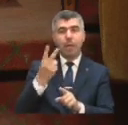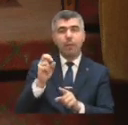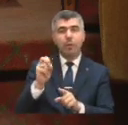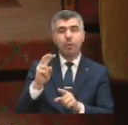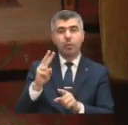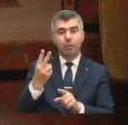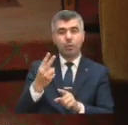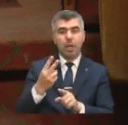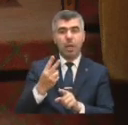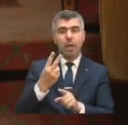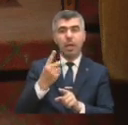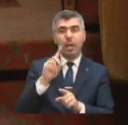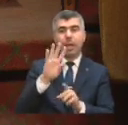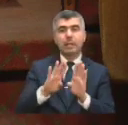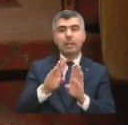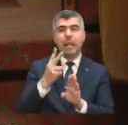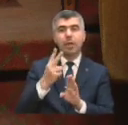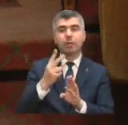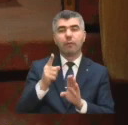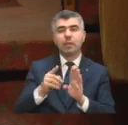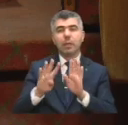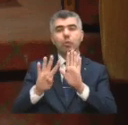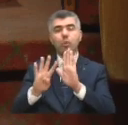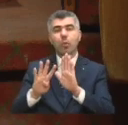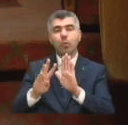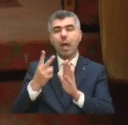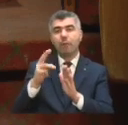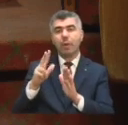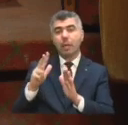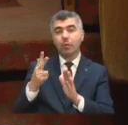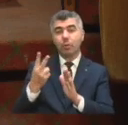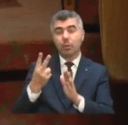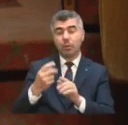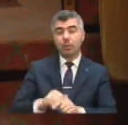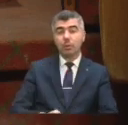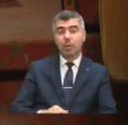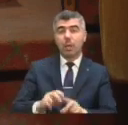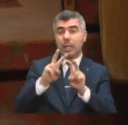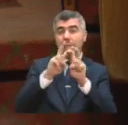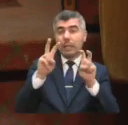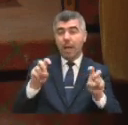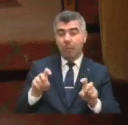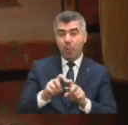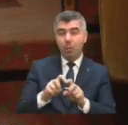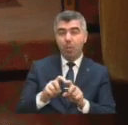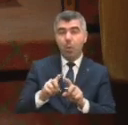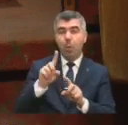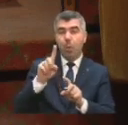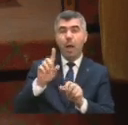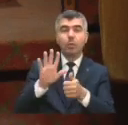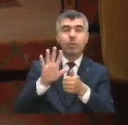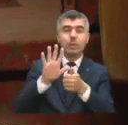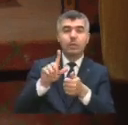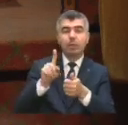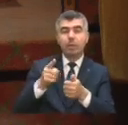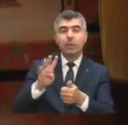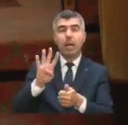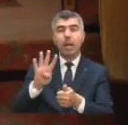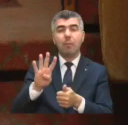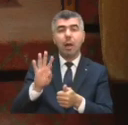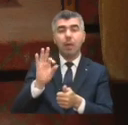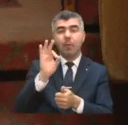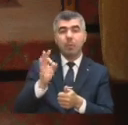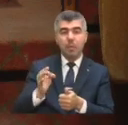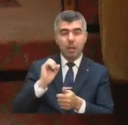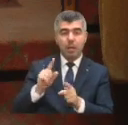12.9 2023، فين غادي هذا الارتفاع؟ حاملي الشواهد سيد الوزير وصلوا 61.4%، حتى الوظيفه اللي